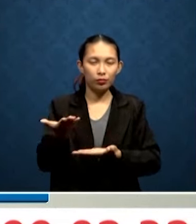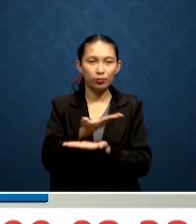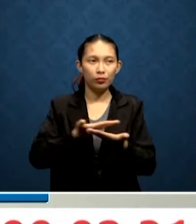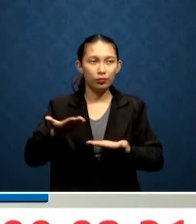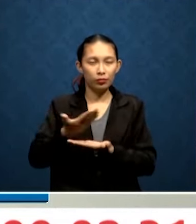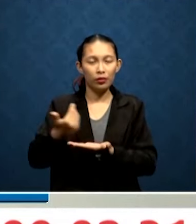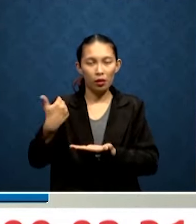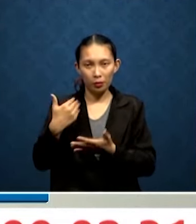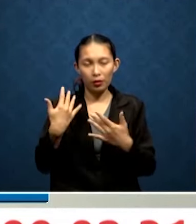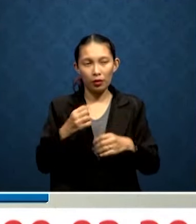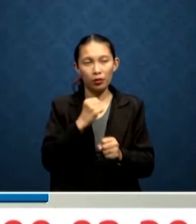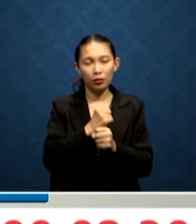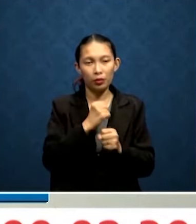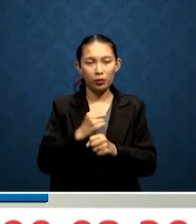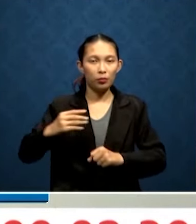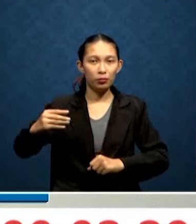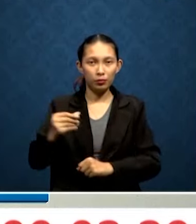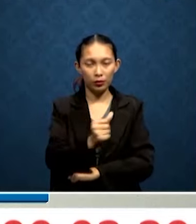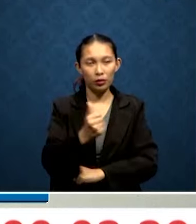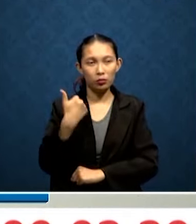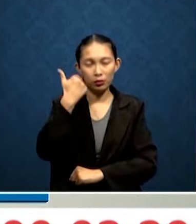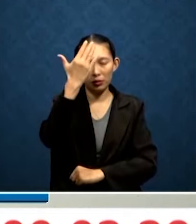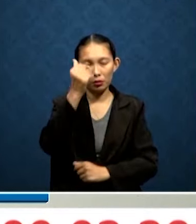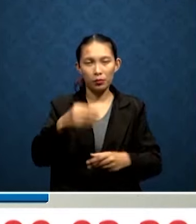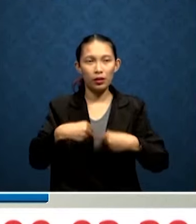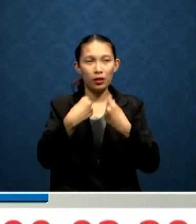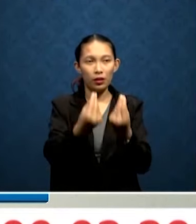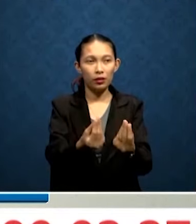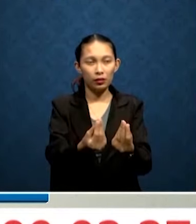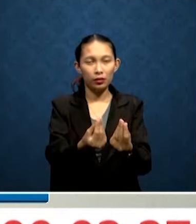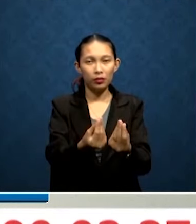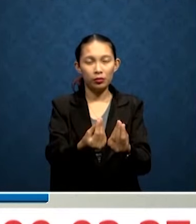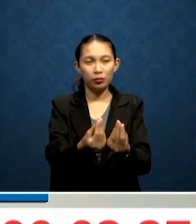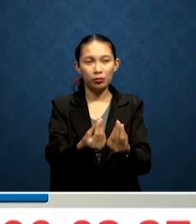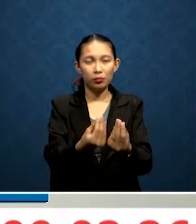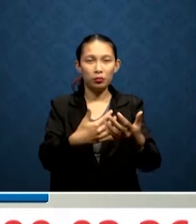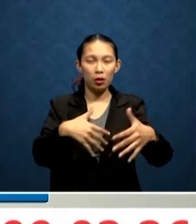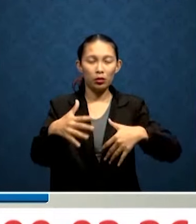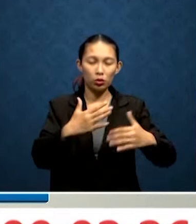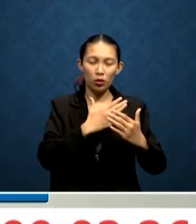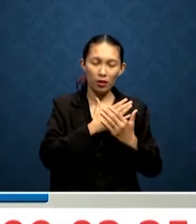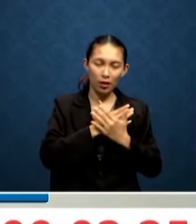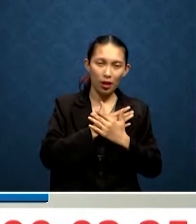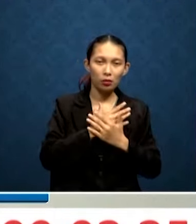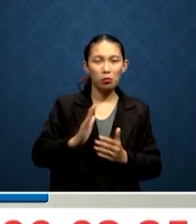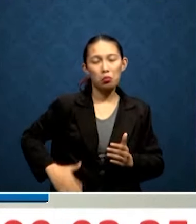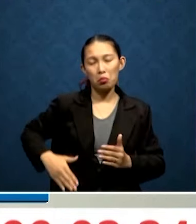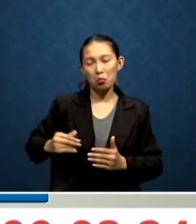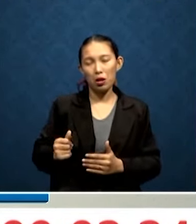จะดำเนินการให้ไวที่สุดเพื่อพี่น้องที่รักสุนัขรักแมวและรักสัตว์อื่น